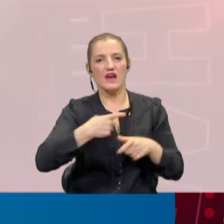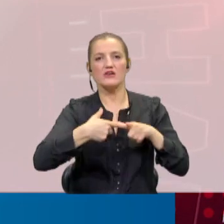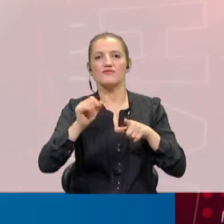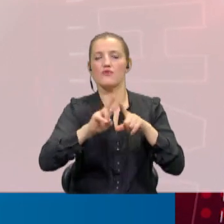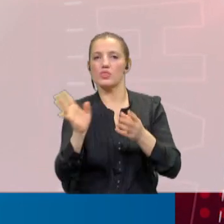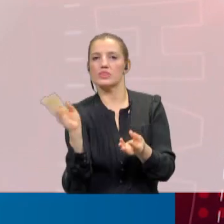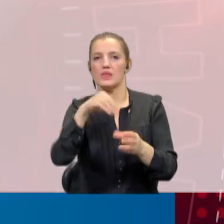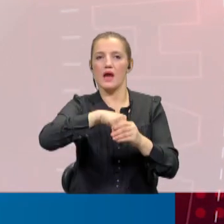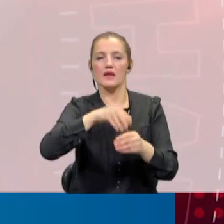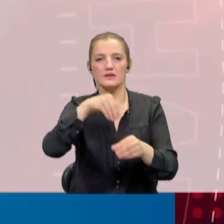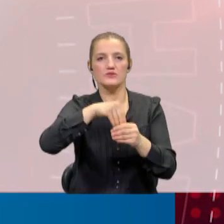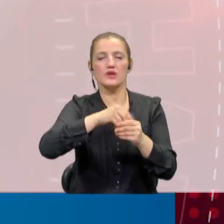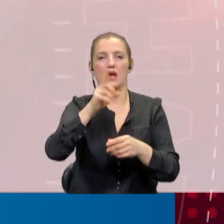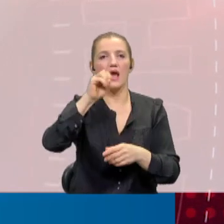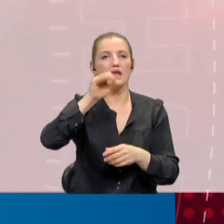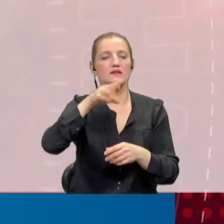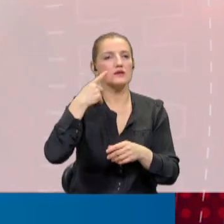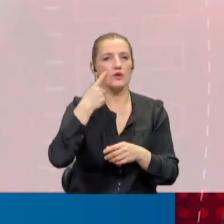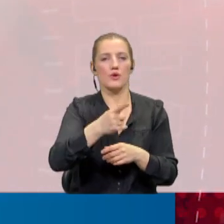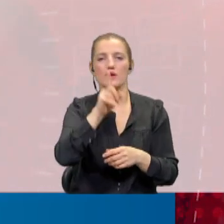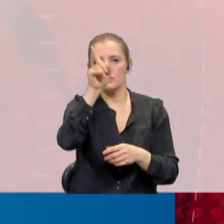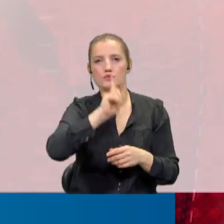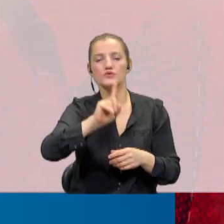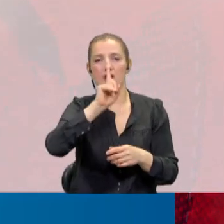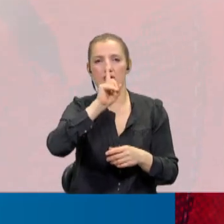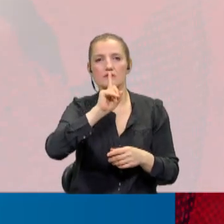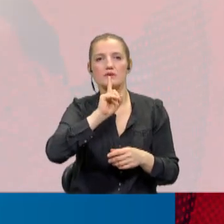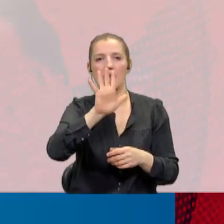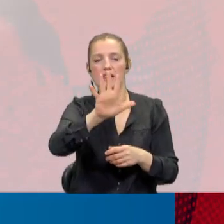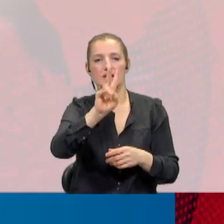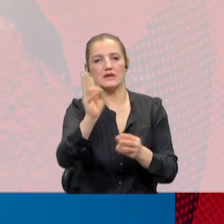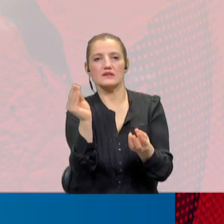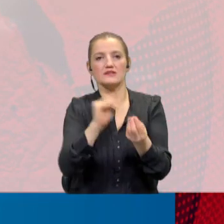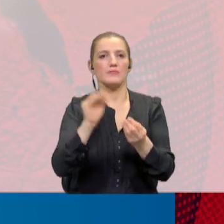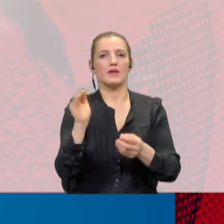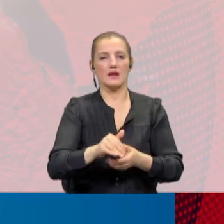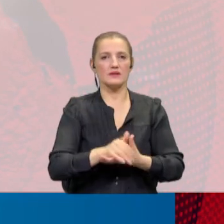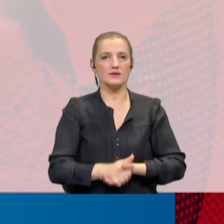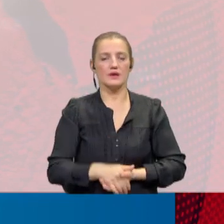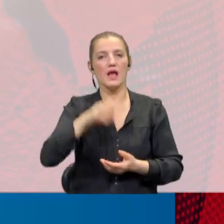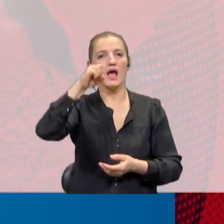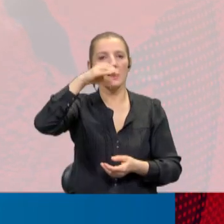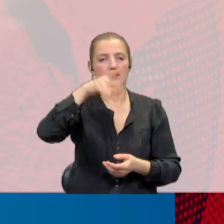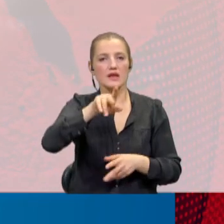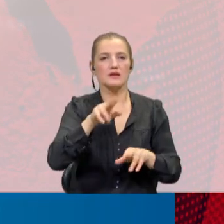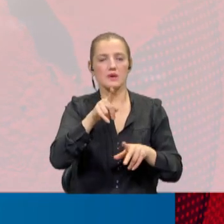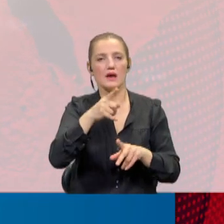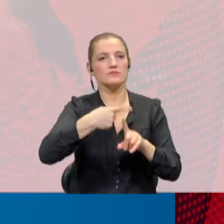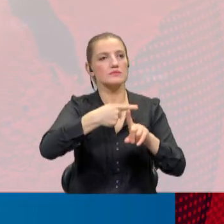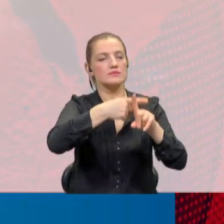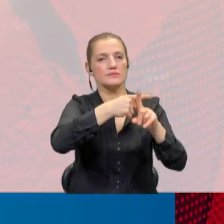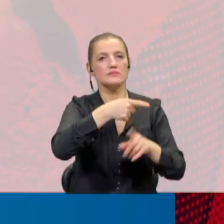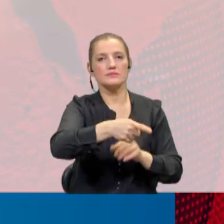dahil edilerek elektrik fiyatlarına yüzde 52 ile yüzde 130 arasında zam geldi elektrik gibi artan